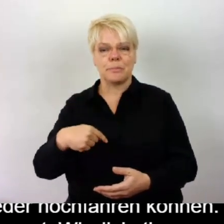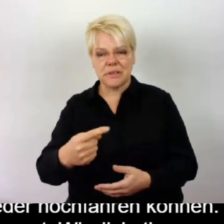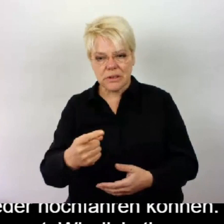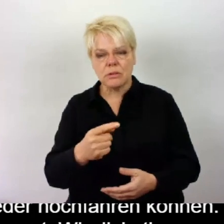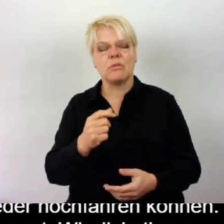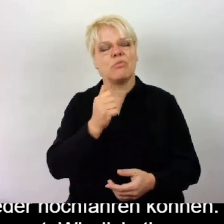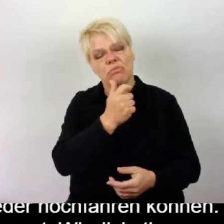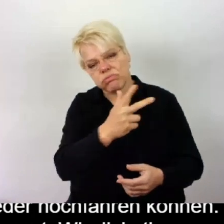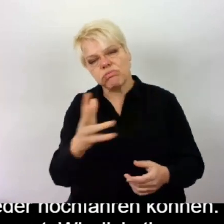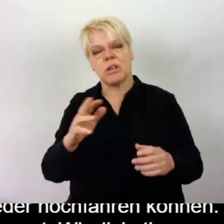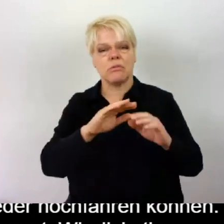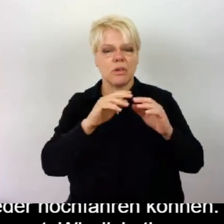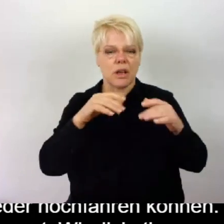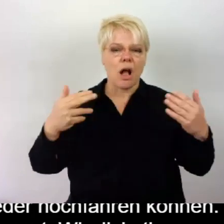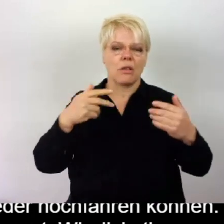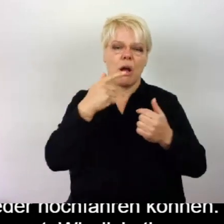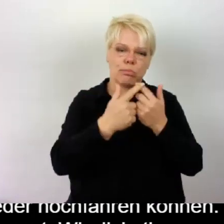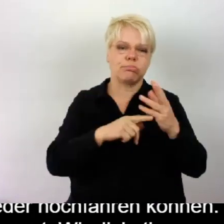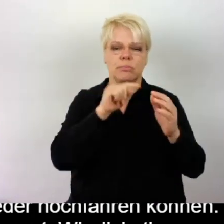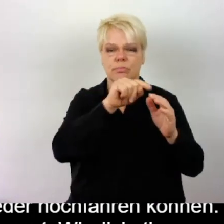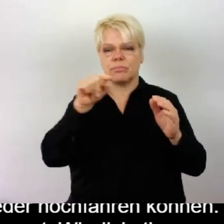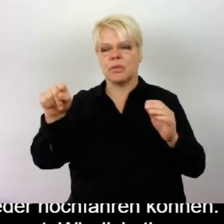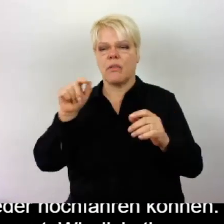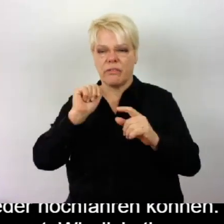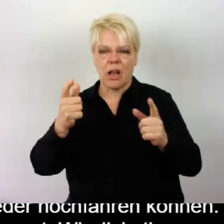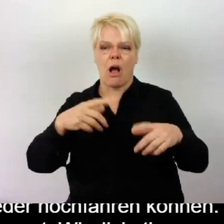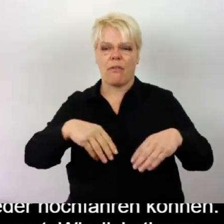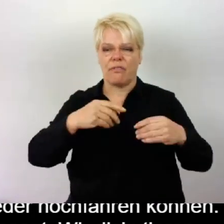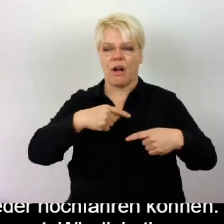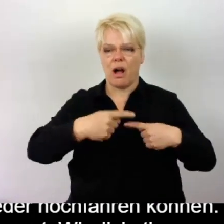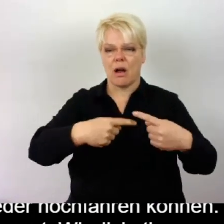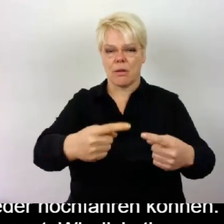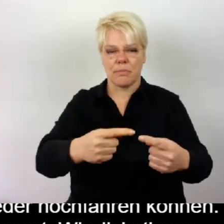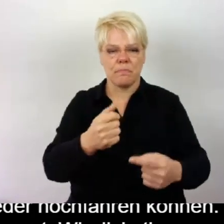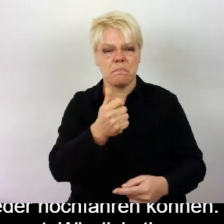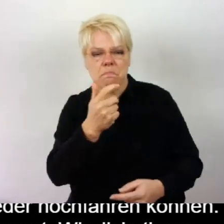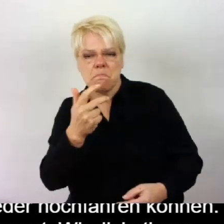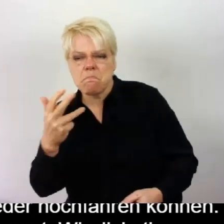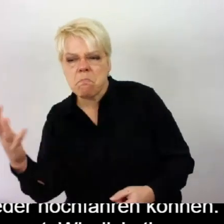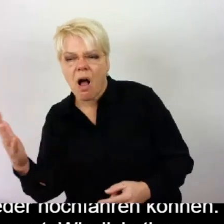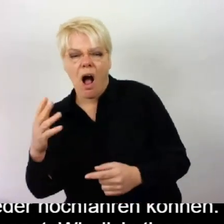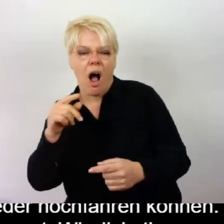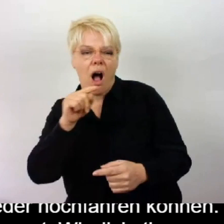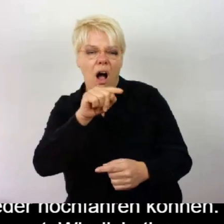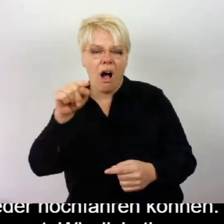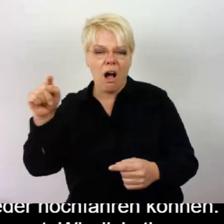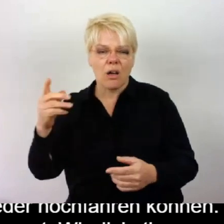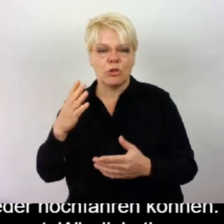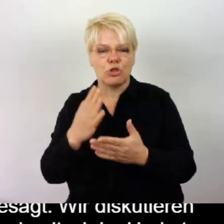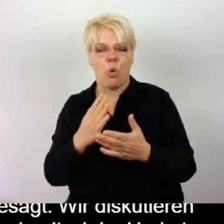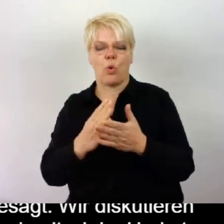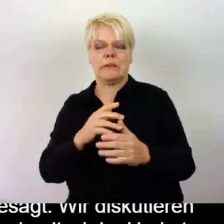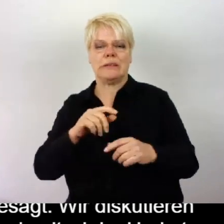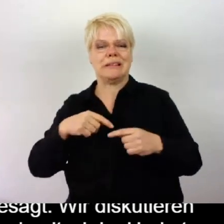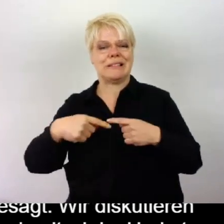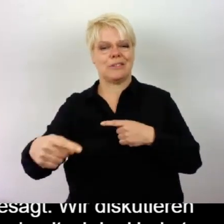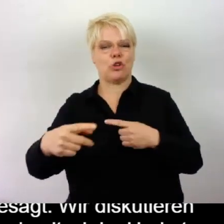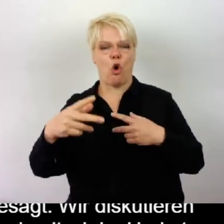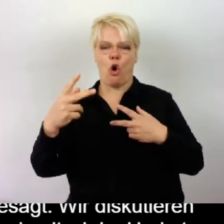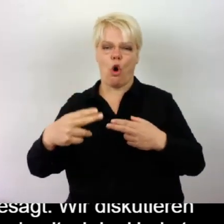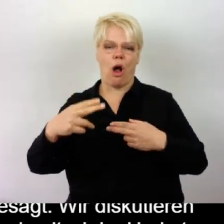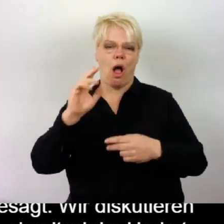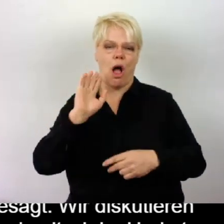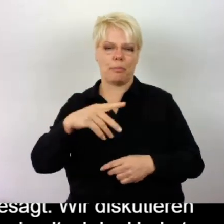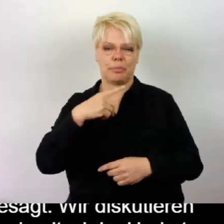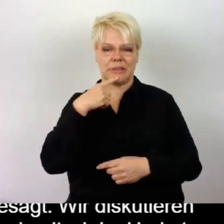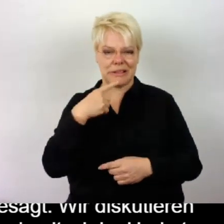Filmministerin Judith Gerlach. Lieber Ministerpräsident, lieber Kollege Bernd Siebler, meine sehr geehrten Damen und Herren, die